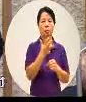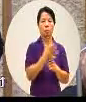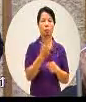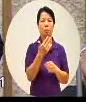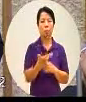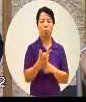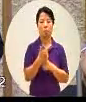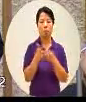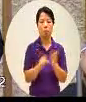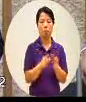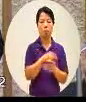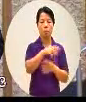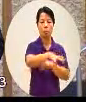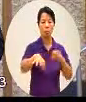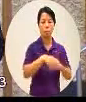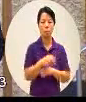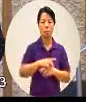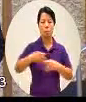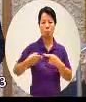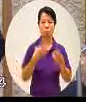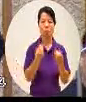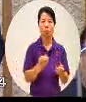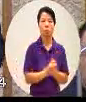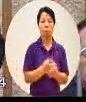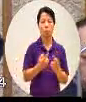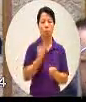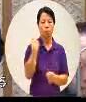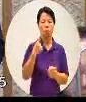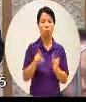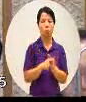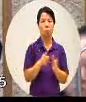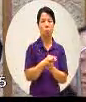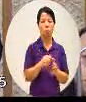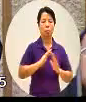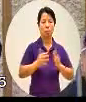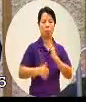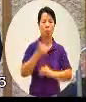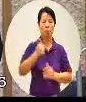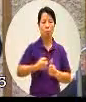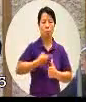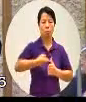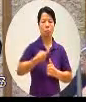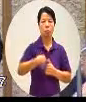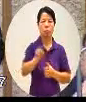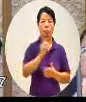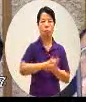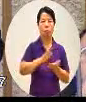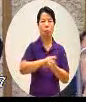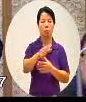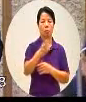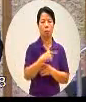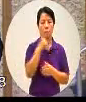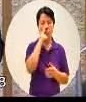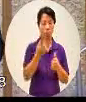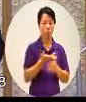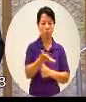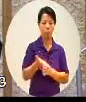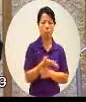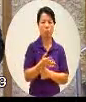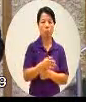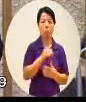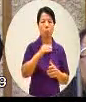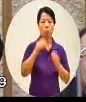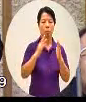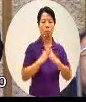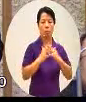境都没有大幅的整修，所以在去年市长就先优先才是说先处理污水处理厂的部分。那今